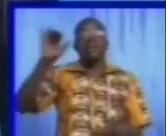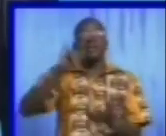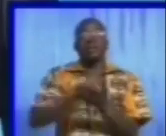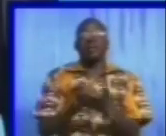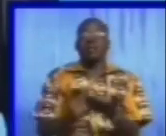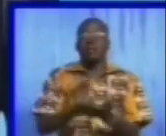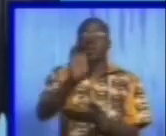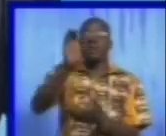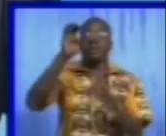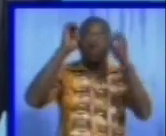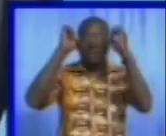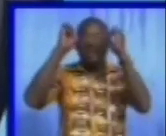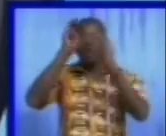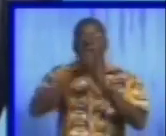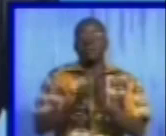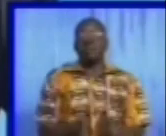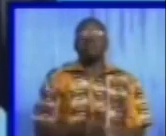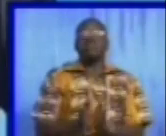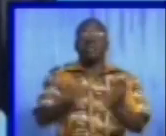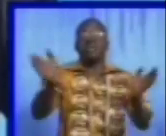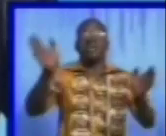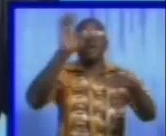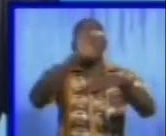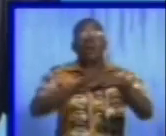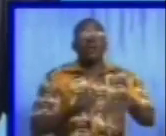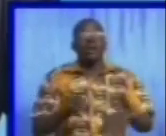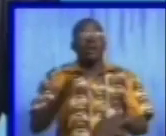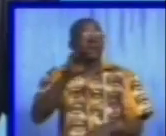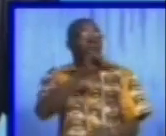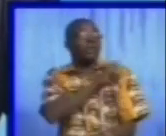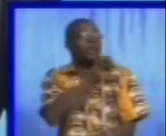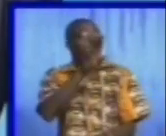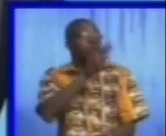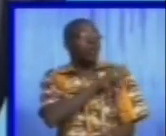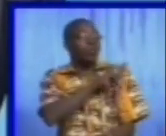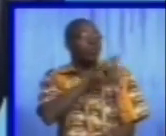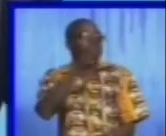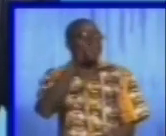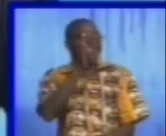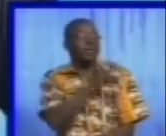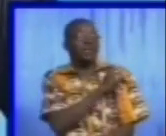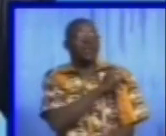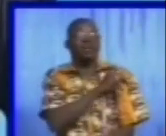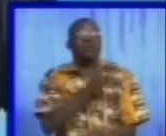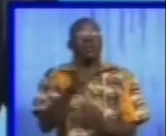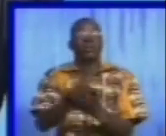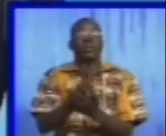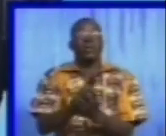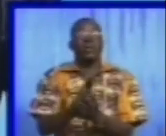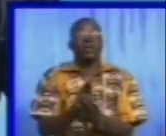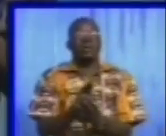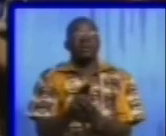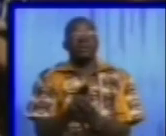collège d'enseignement général appelé Jean-Robert Nignan. Karim Patrick Namano.